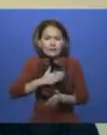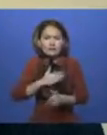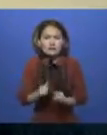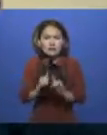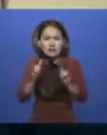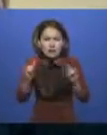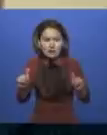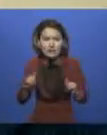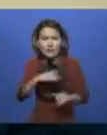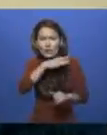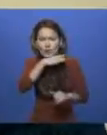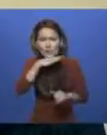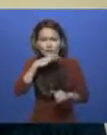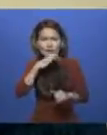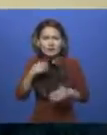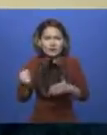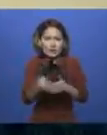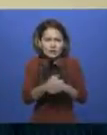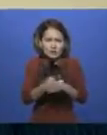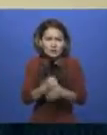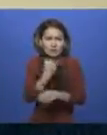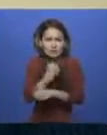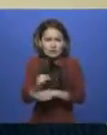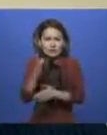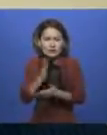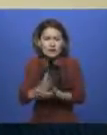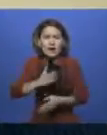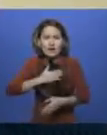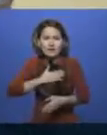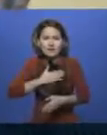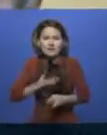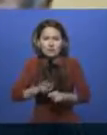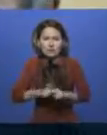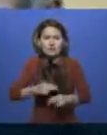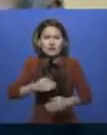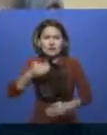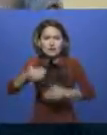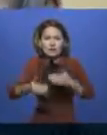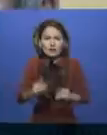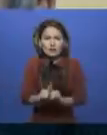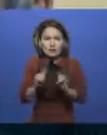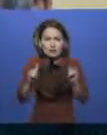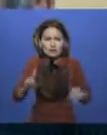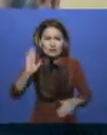жеттік? Әлде де біз қандай дәрежеге жетсек? Біз баяғы 50 жылдық